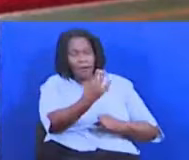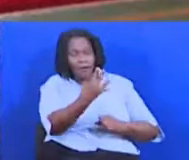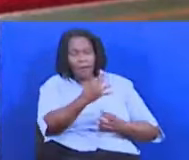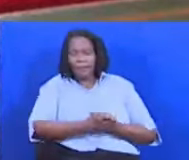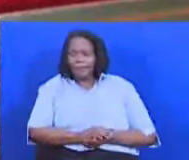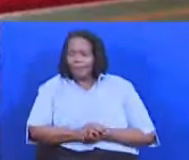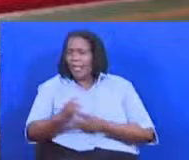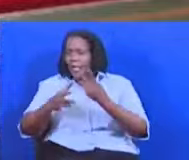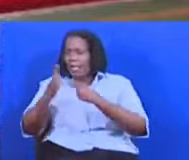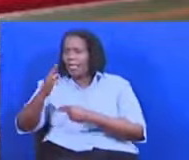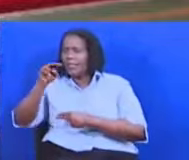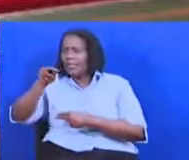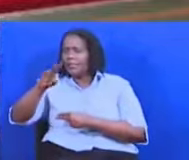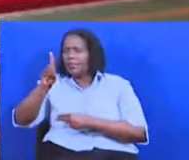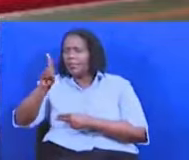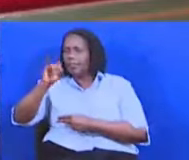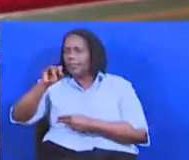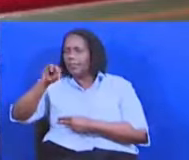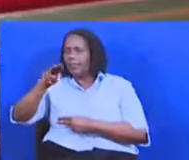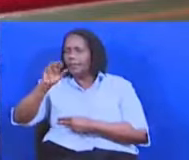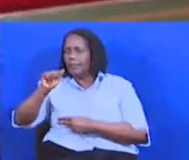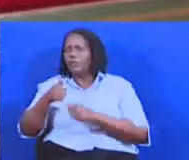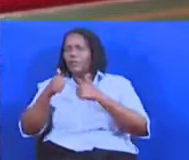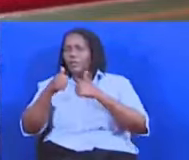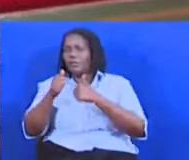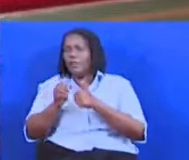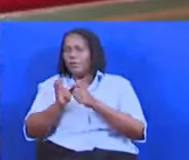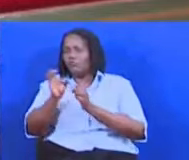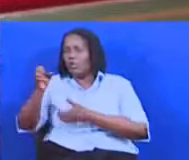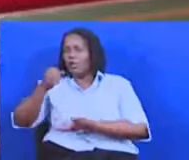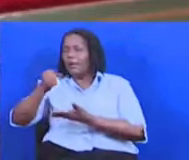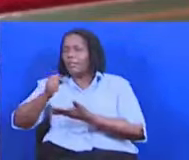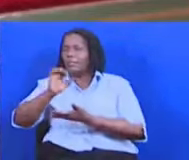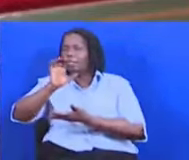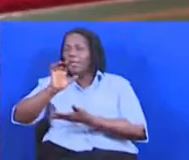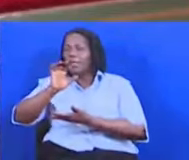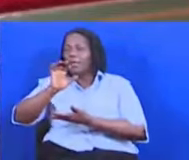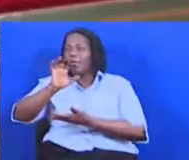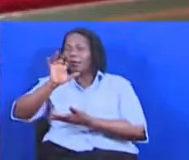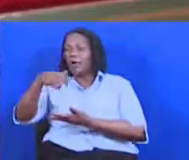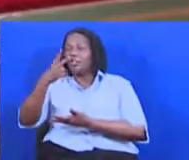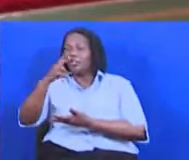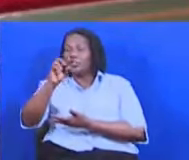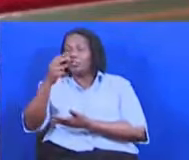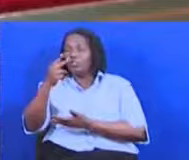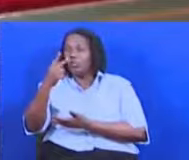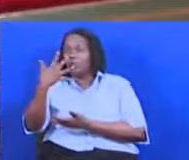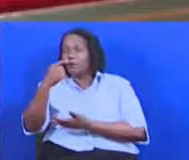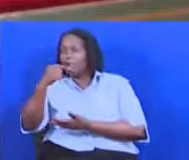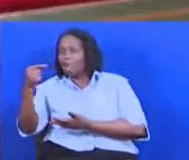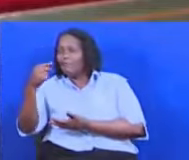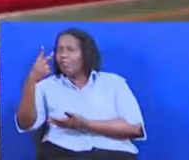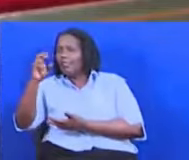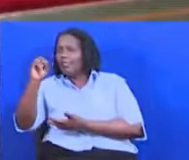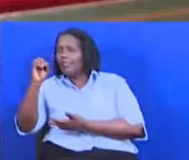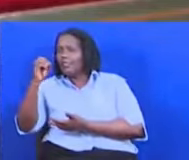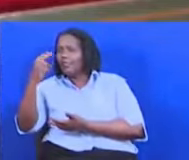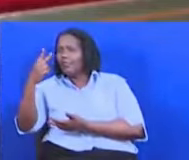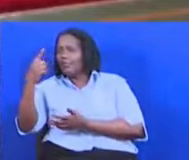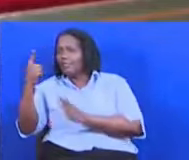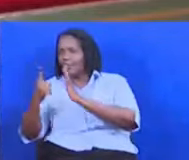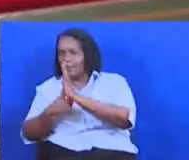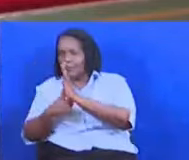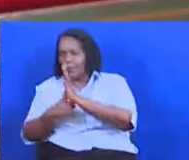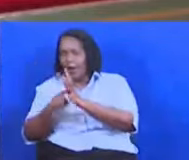itatengewa fedha katika bajeti ya mwaka wa fedha 2025-2026 ili kukamilisha ujenzi wa shule za kata